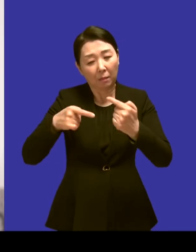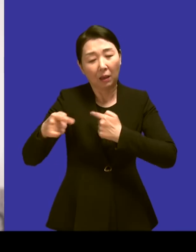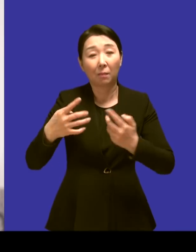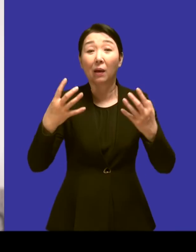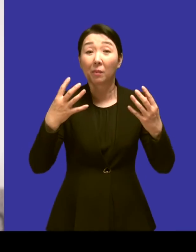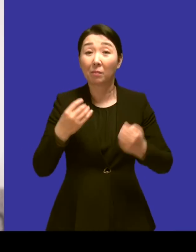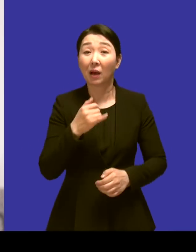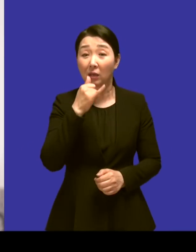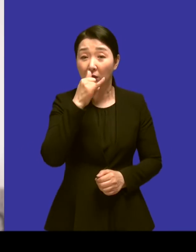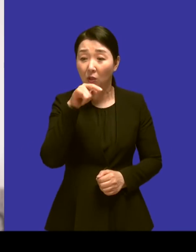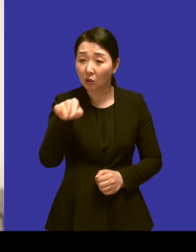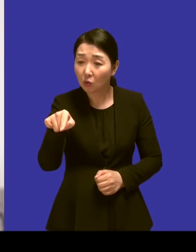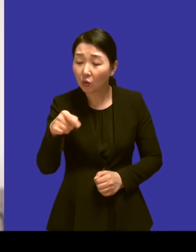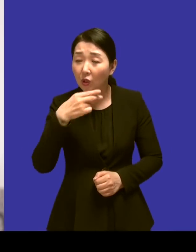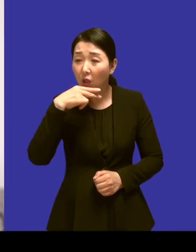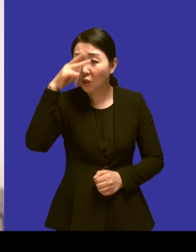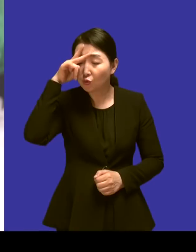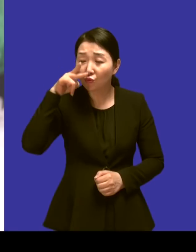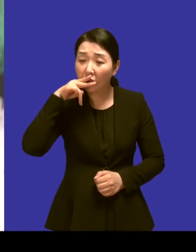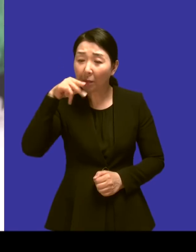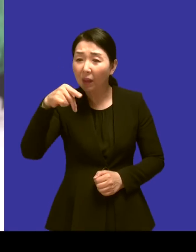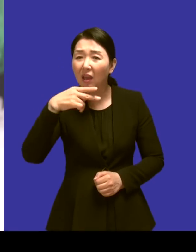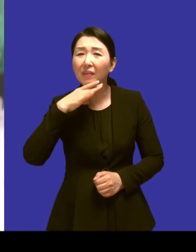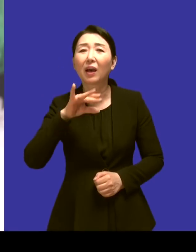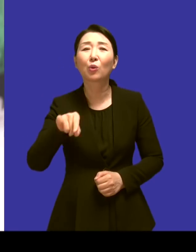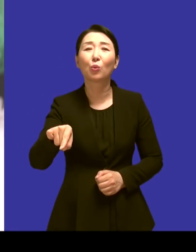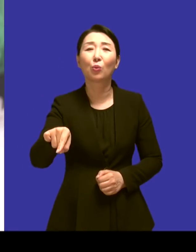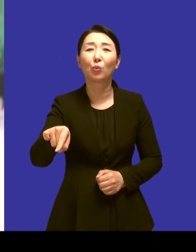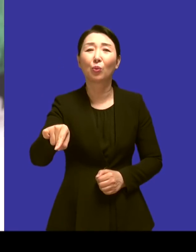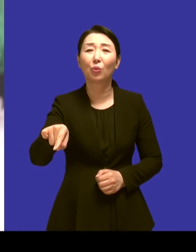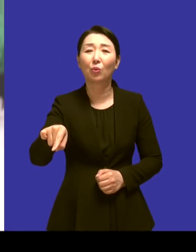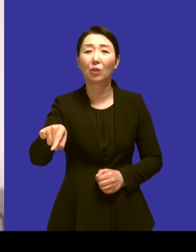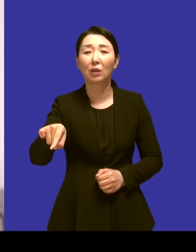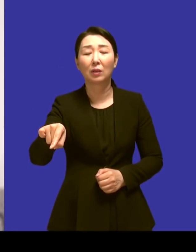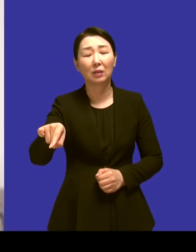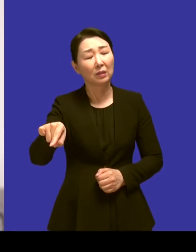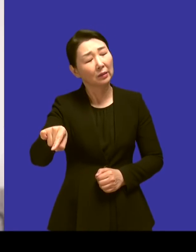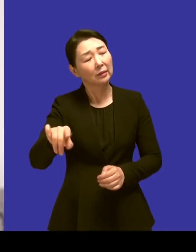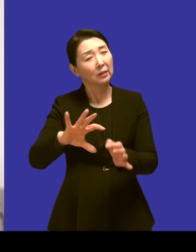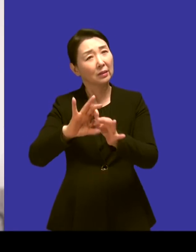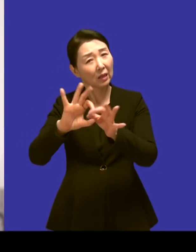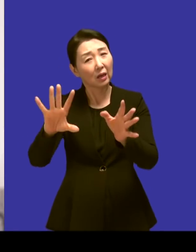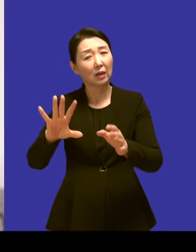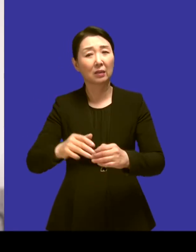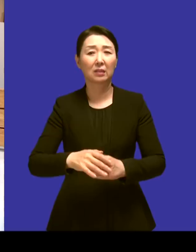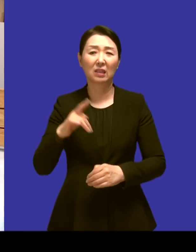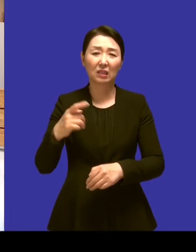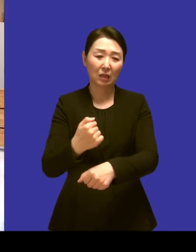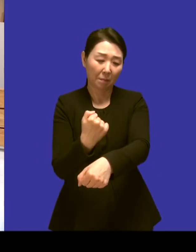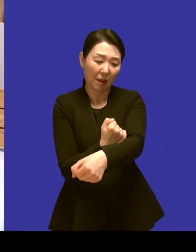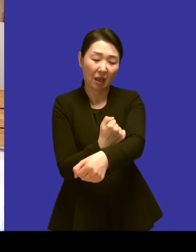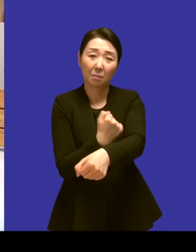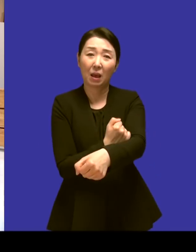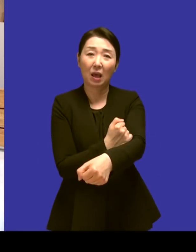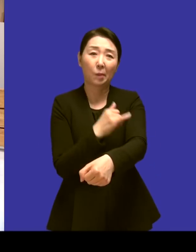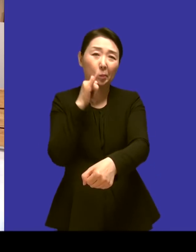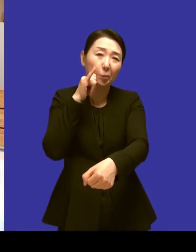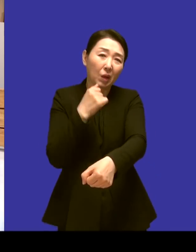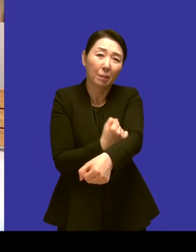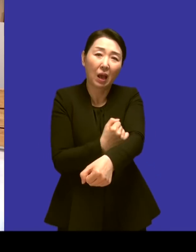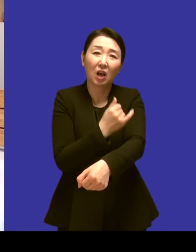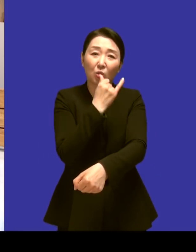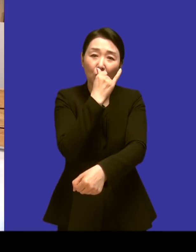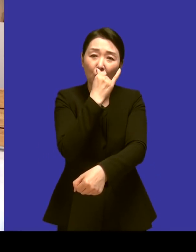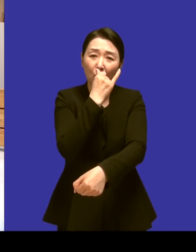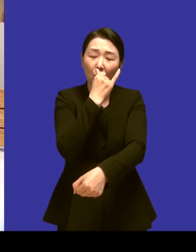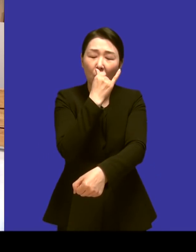생기잖아요. 네. 그 친구들에겐 술, 담배가 너무 당연한 일상이고. 거고 네. 그것과 넘어서서 늘 대마 냄새가 진동을 하는 집안이 아, 대마초.